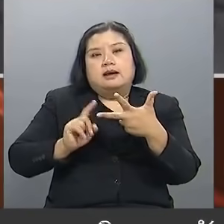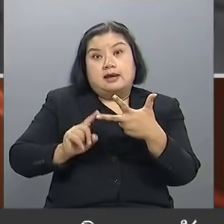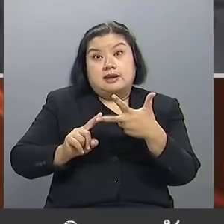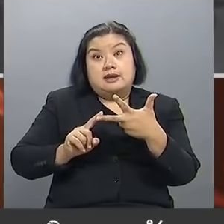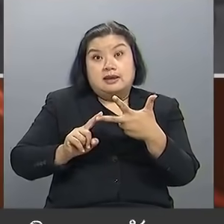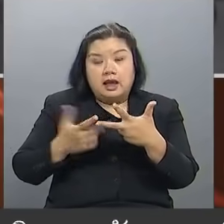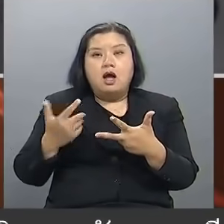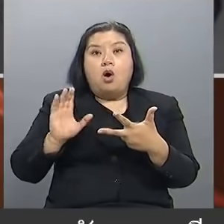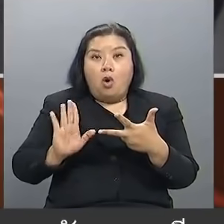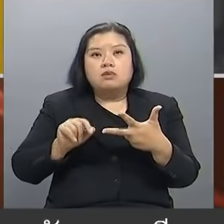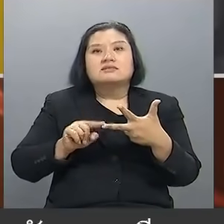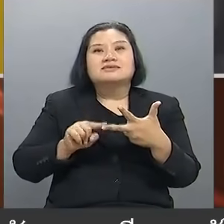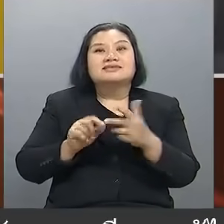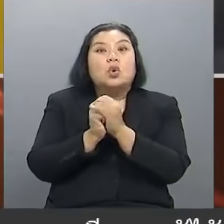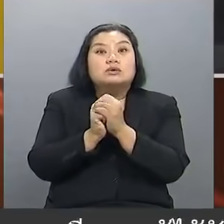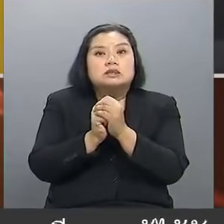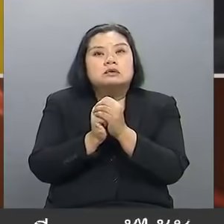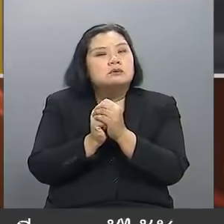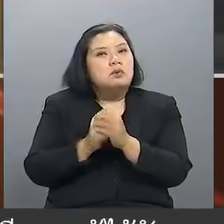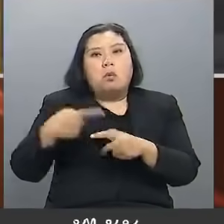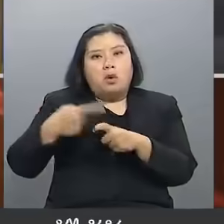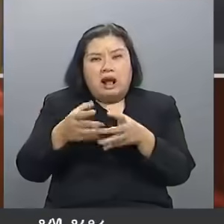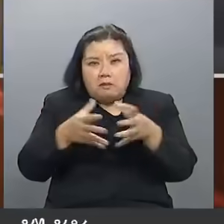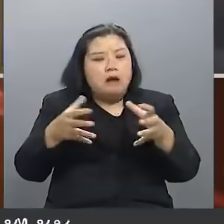เชื้อตายก็จะมีขีดจำกัดค่ะอ่ะ